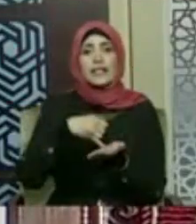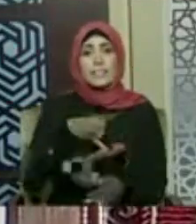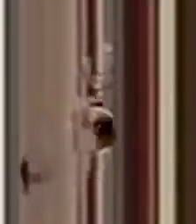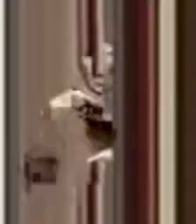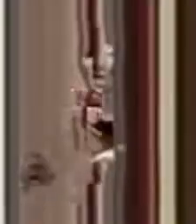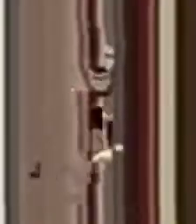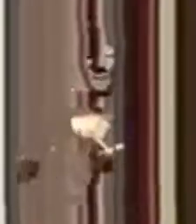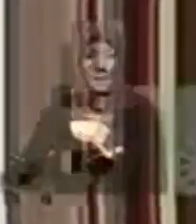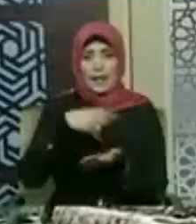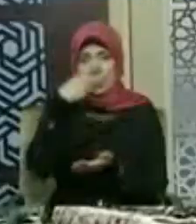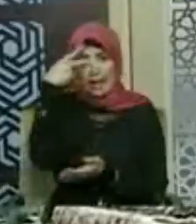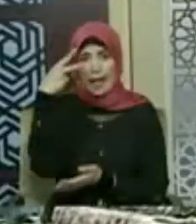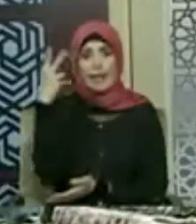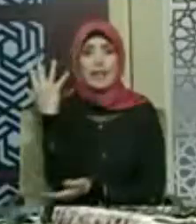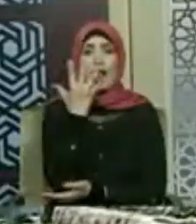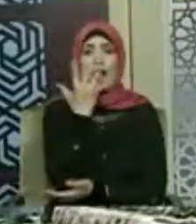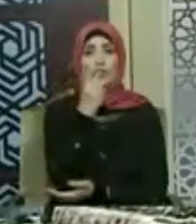العريش